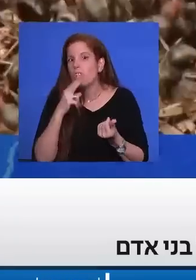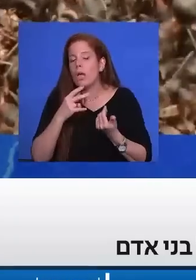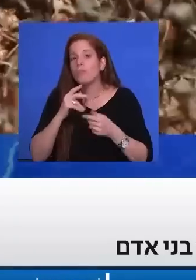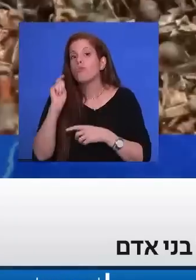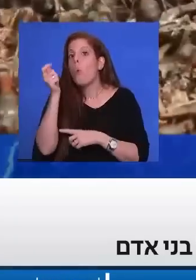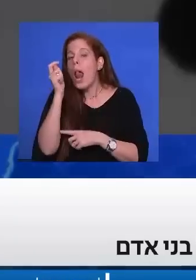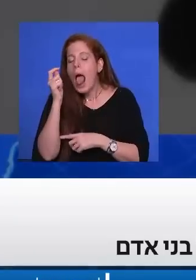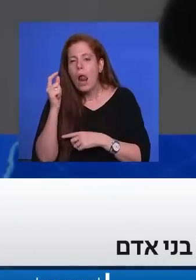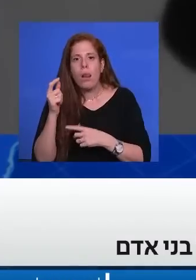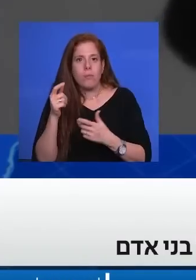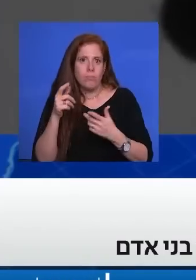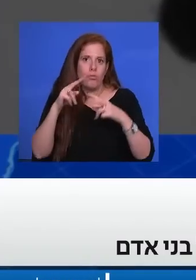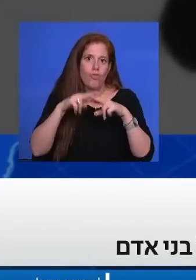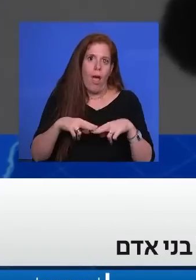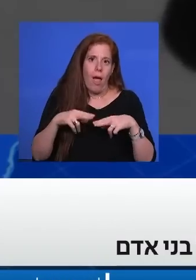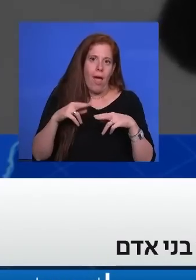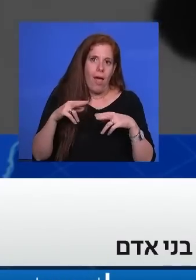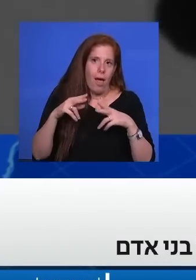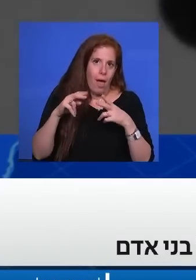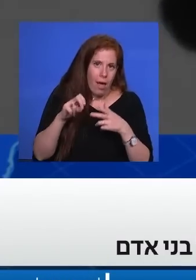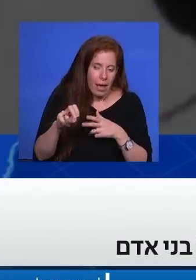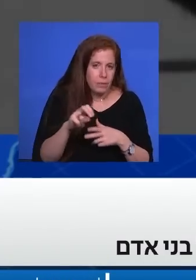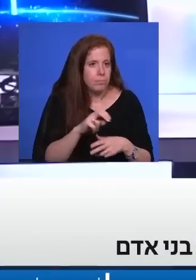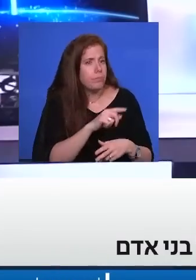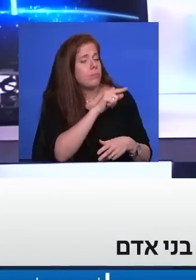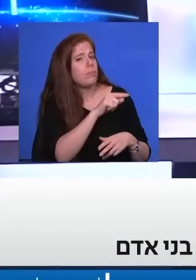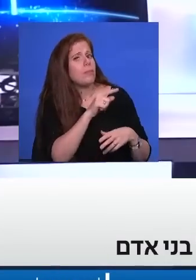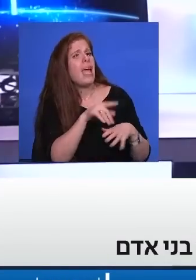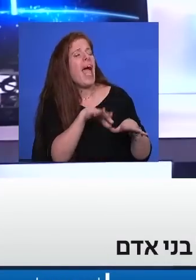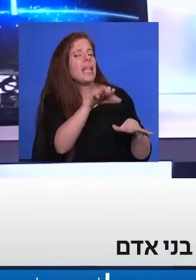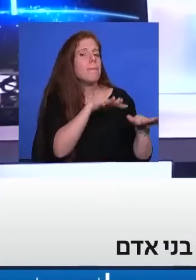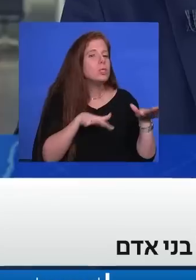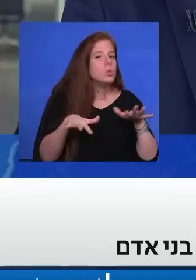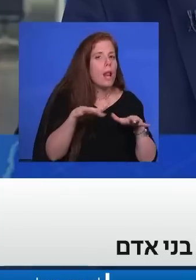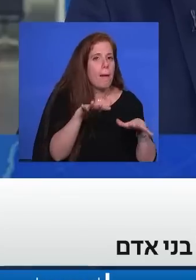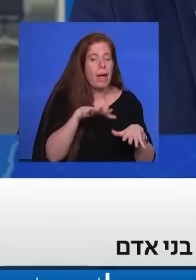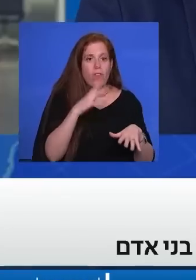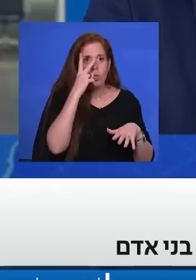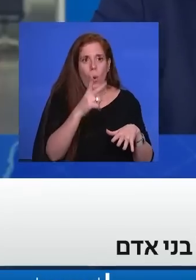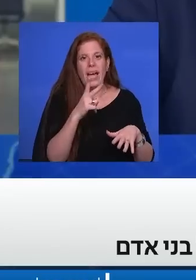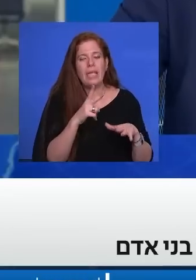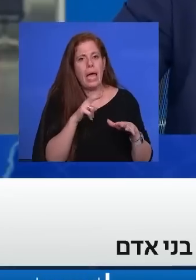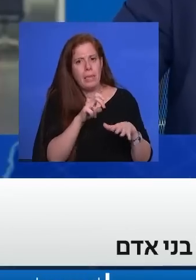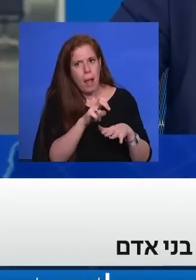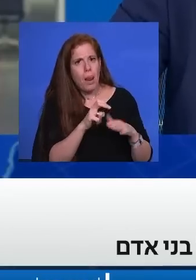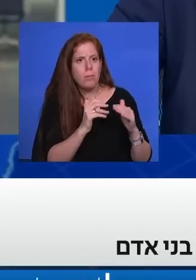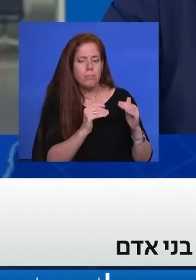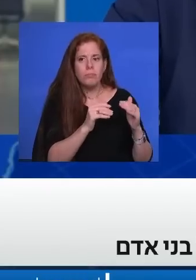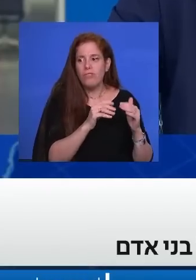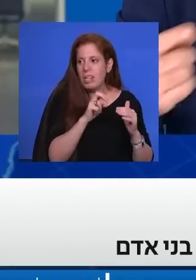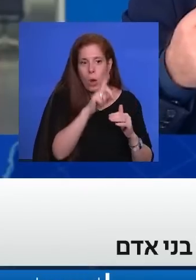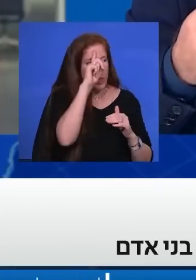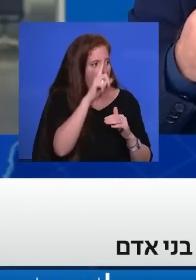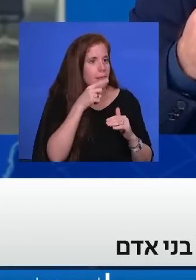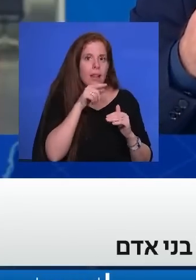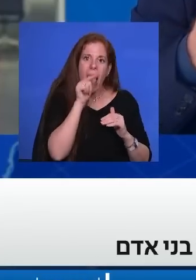שאר החרקים שנחקרו במובן. ההתמצאות שלהם במרחב, כשאתה רואה את הטור נמלים עליה הולך, והנמלה תמיד יודעת לאן להגיע,